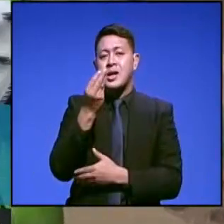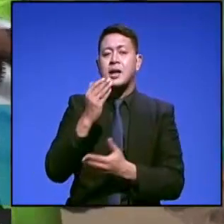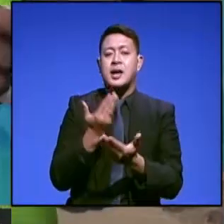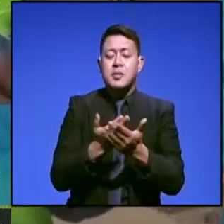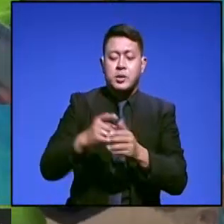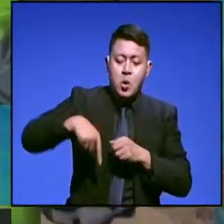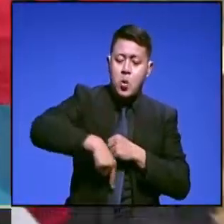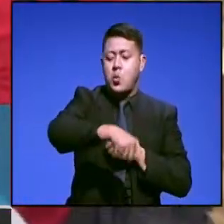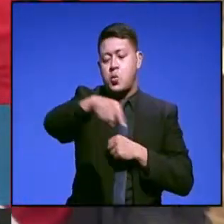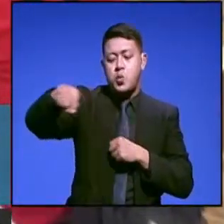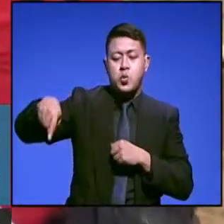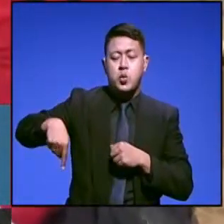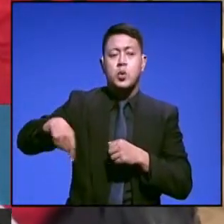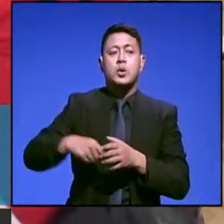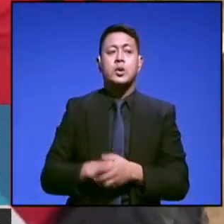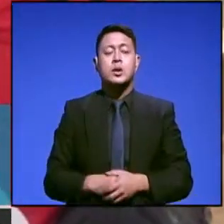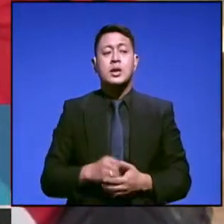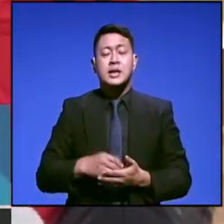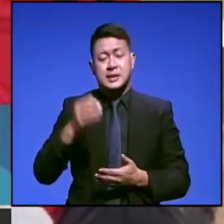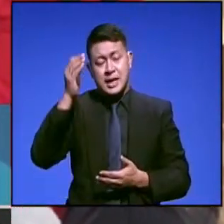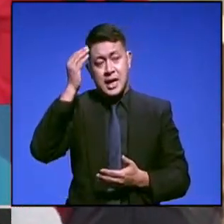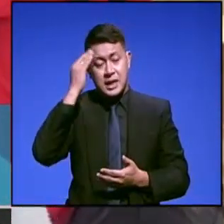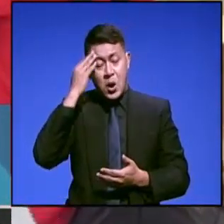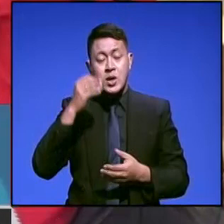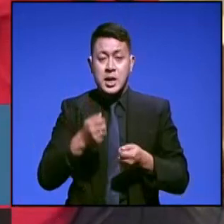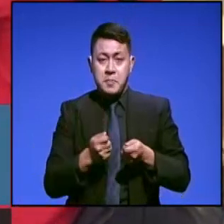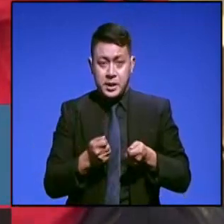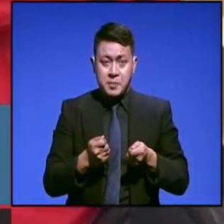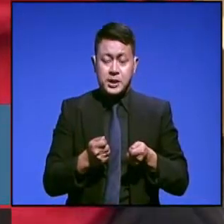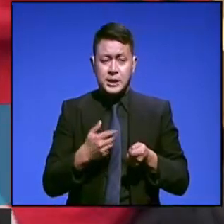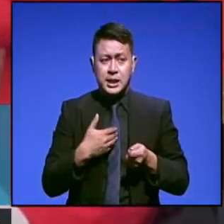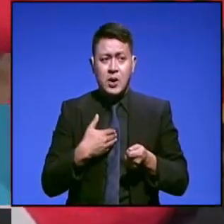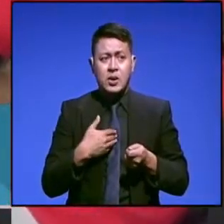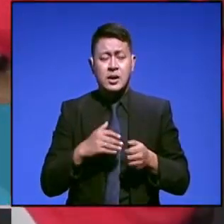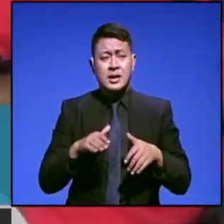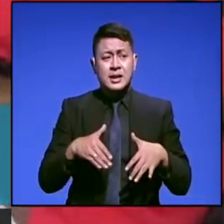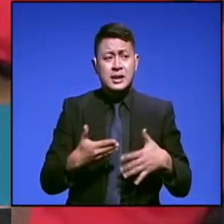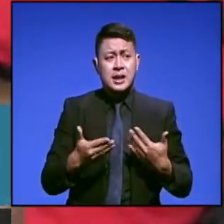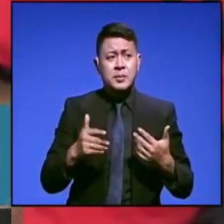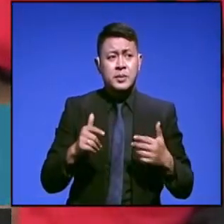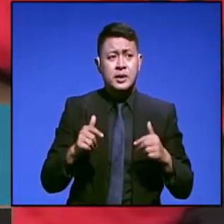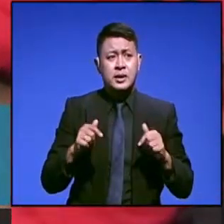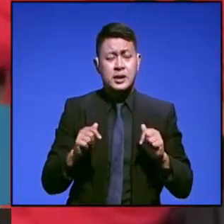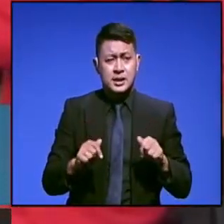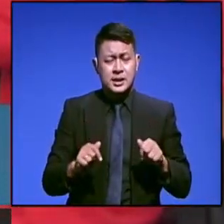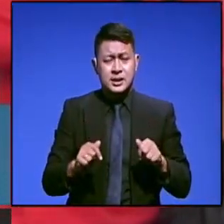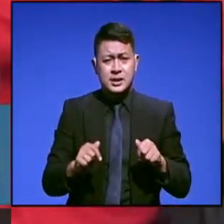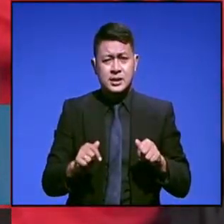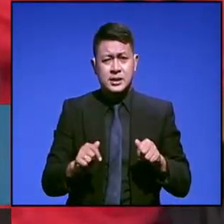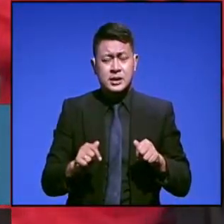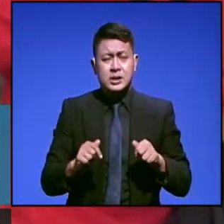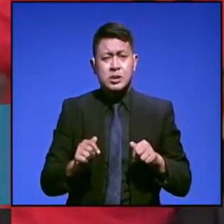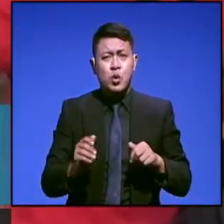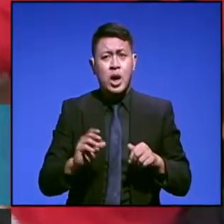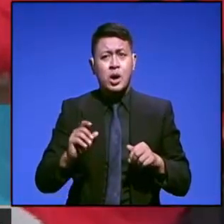balik. Saya tahu dari berita-berita, tapi kan ini bukan masalah orang dari